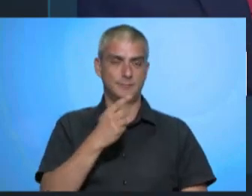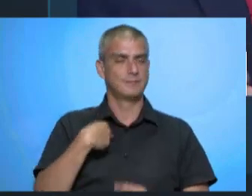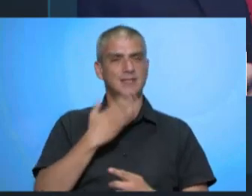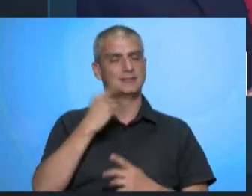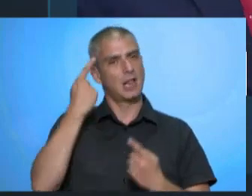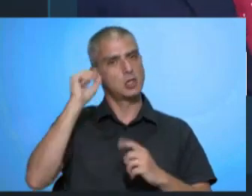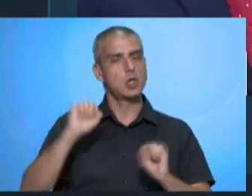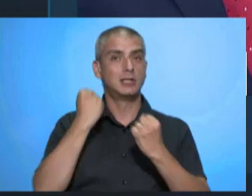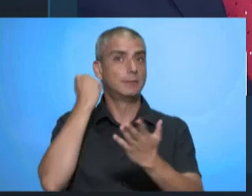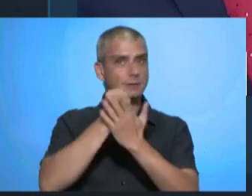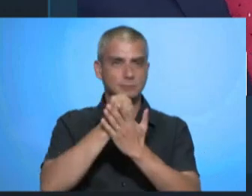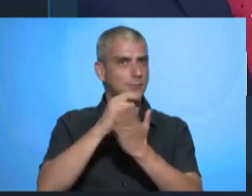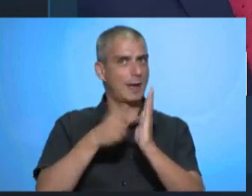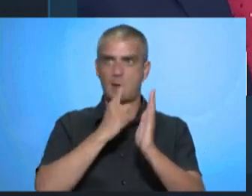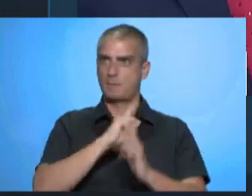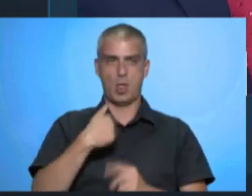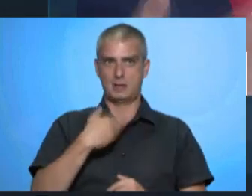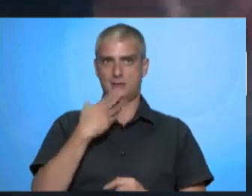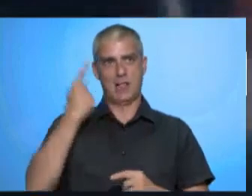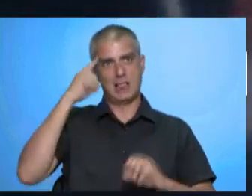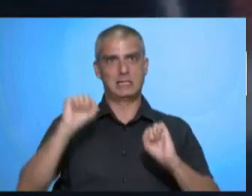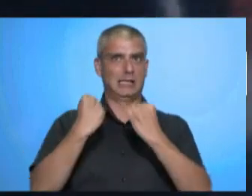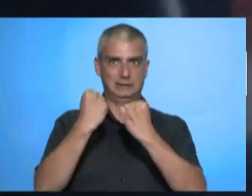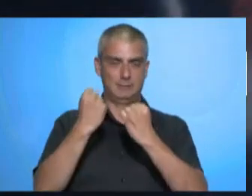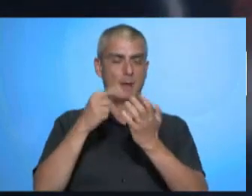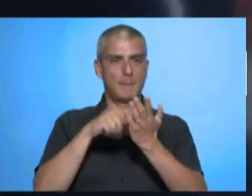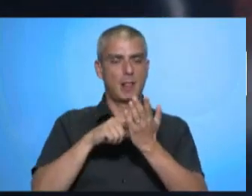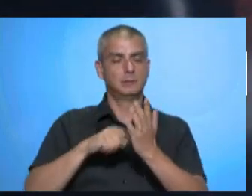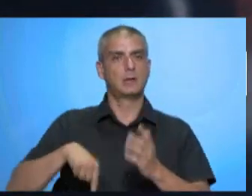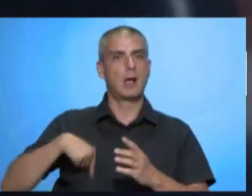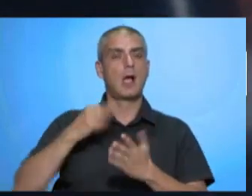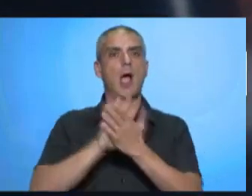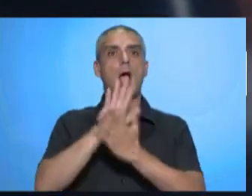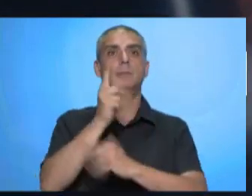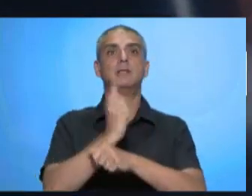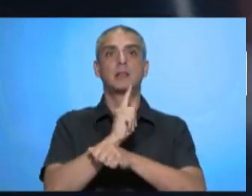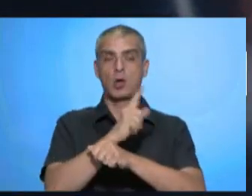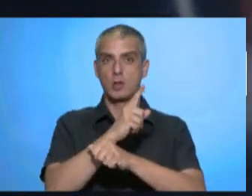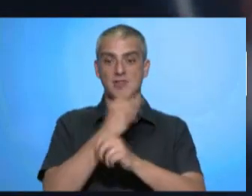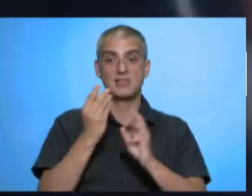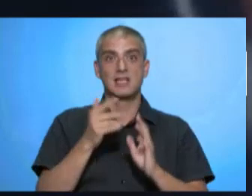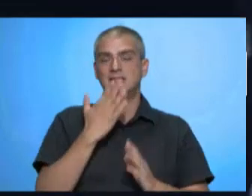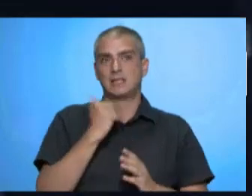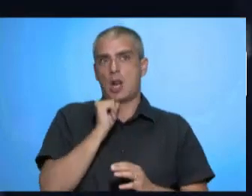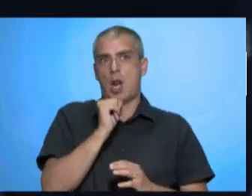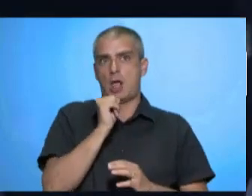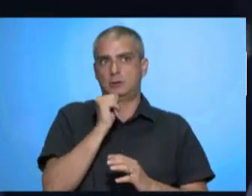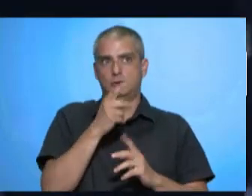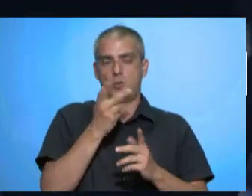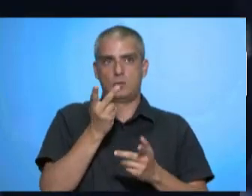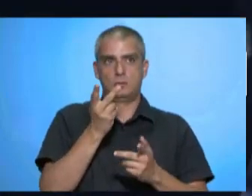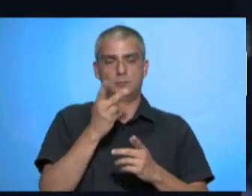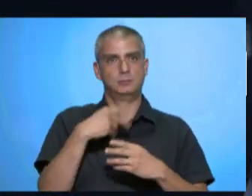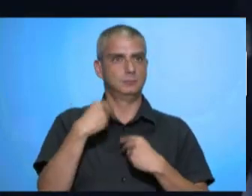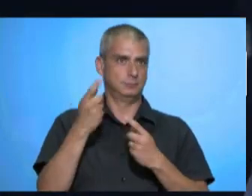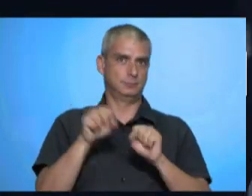של ישראל. הפעם זה לא אירוע יזום על ידי ישראל, לכן זה לקח 15 דקות. הדבר האחרון שרצו היום בצהל זה להגן